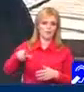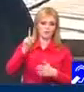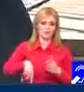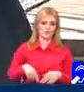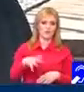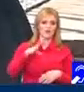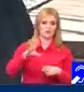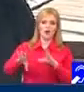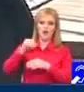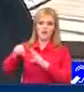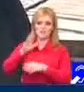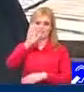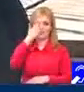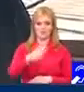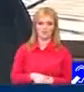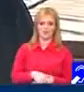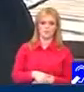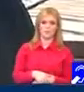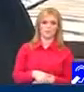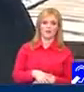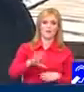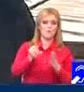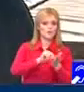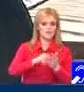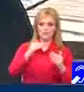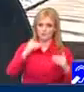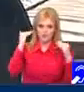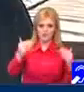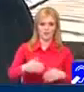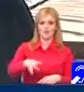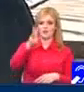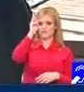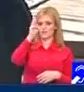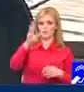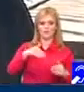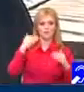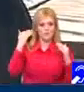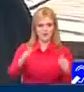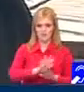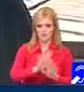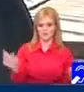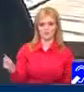alegem dușmanii dorii, nici pensii nu măresc, nici salarii